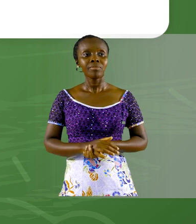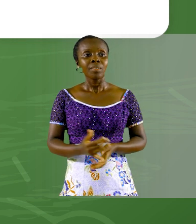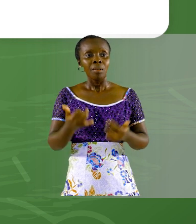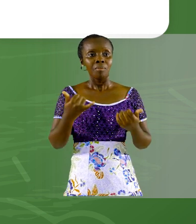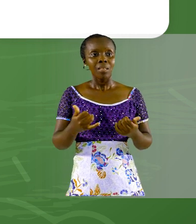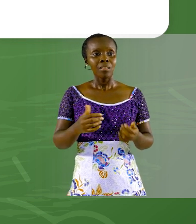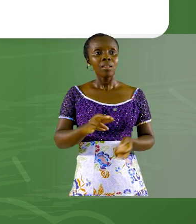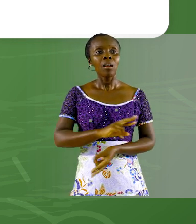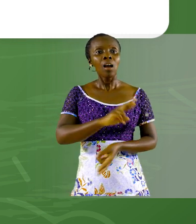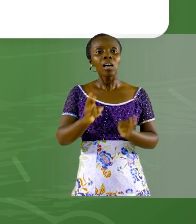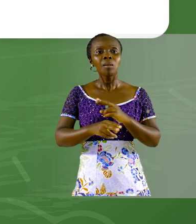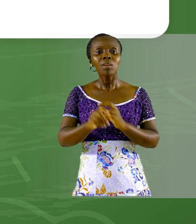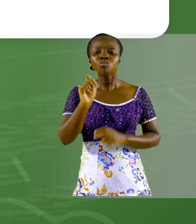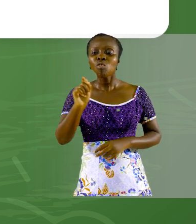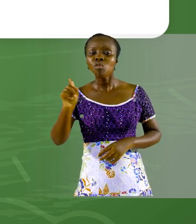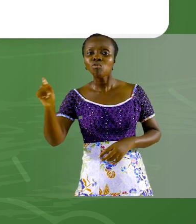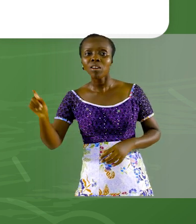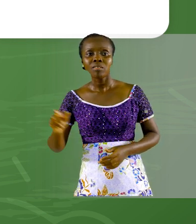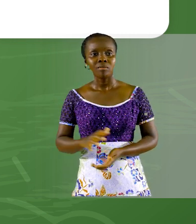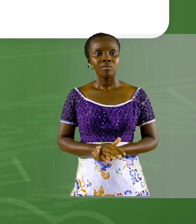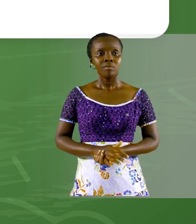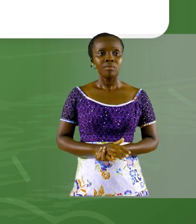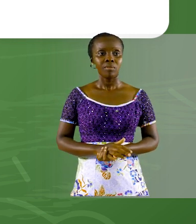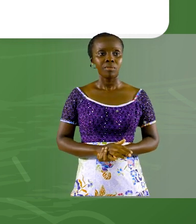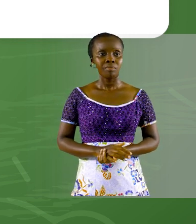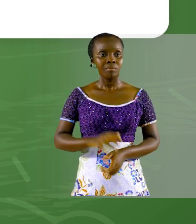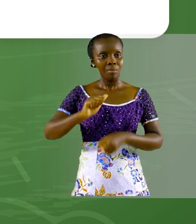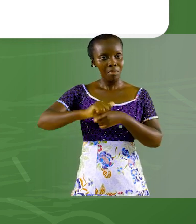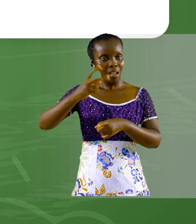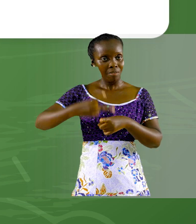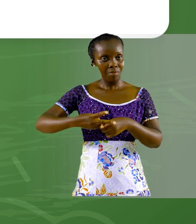Remplace les pointillés par les adverbes.